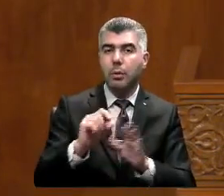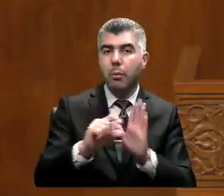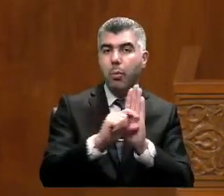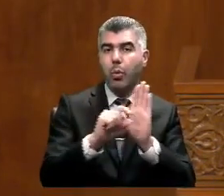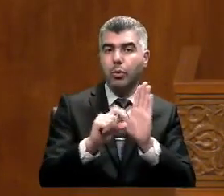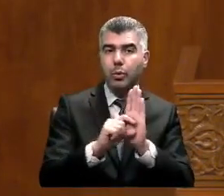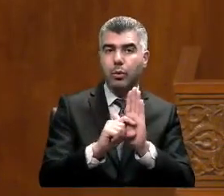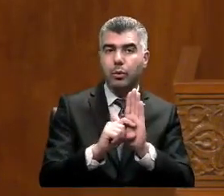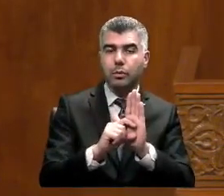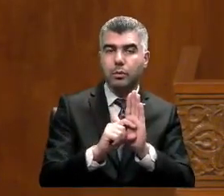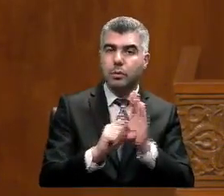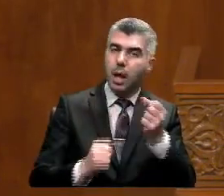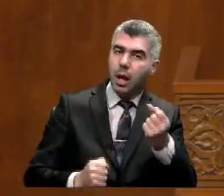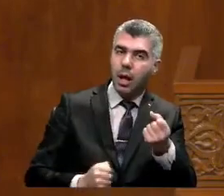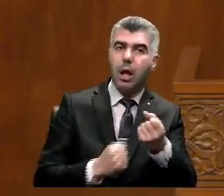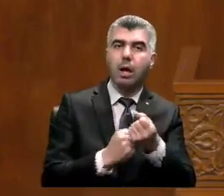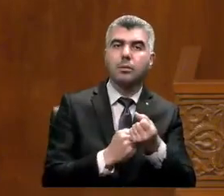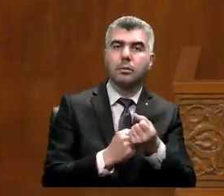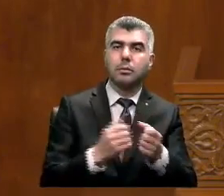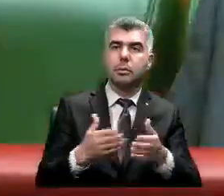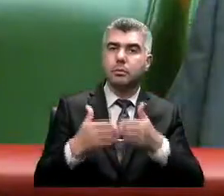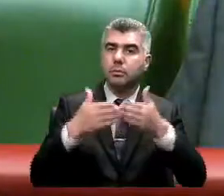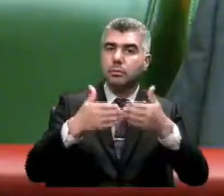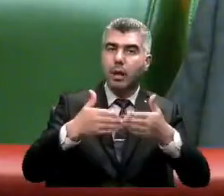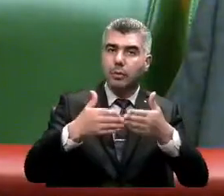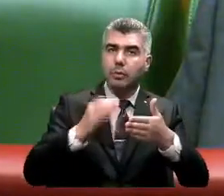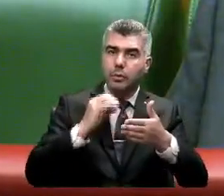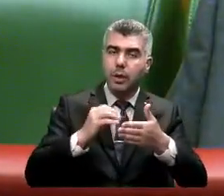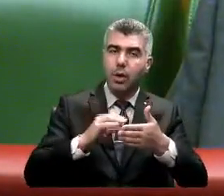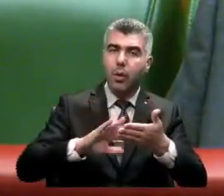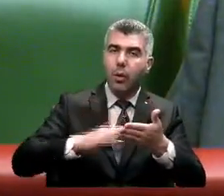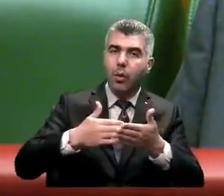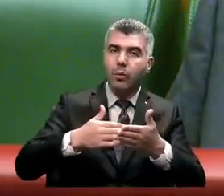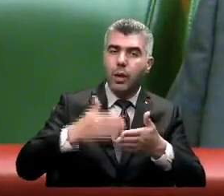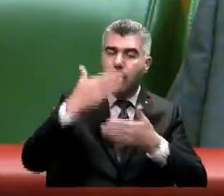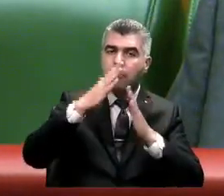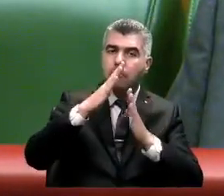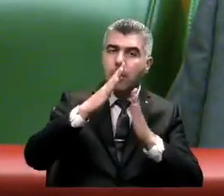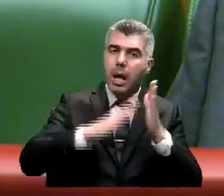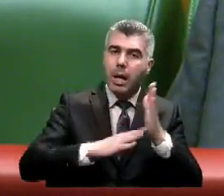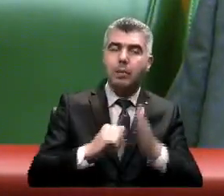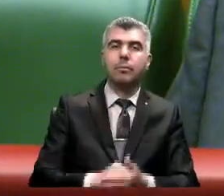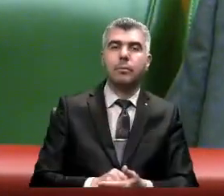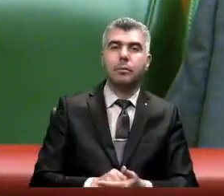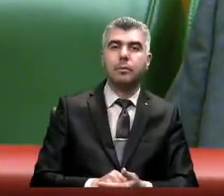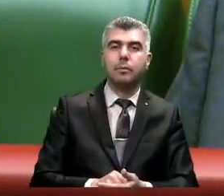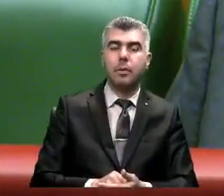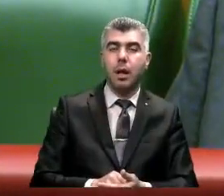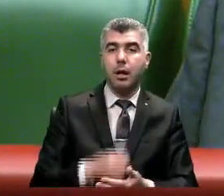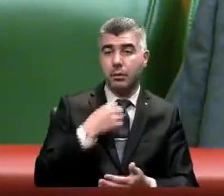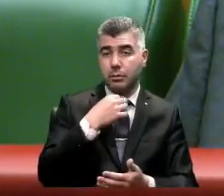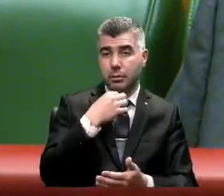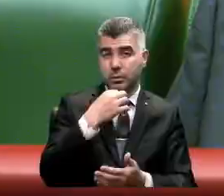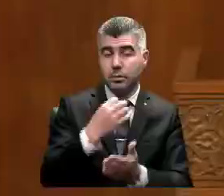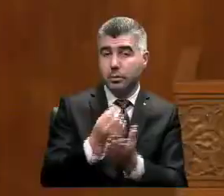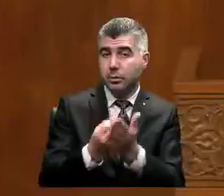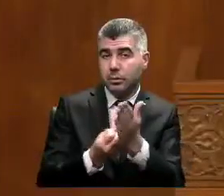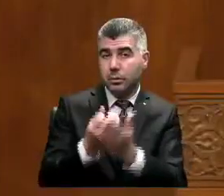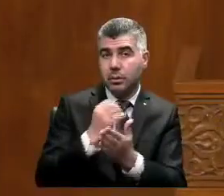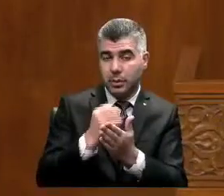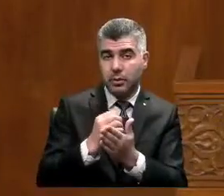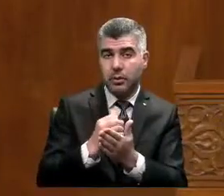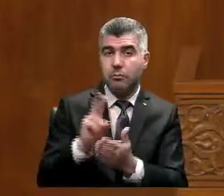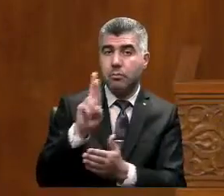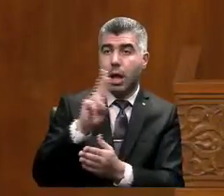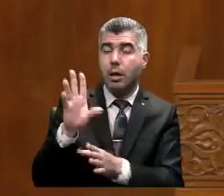بالنهوض وتنميه قطاع النقل البحري وكذا الاسطول المغربي البحري، وحيثكم علما انه وفقا